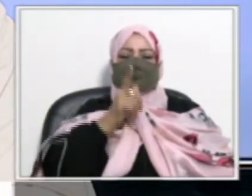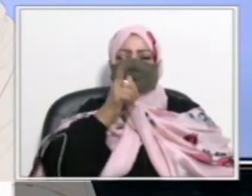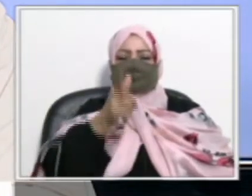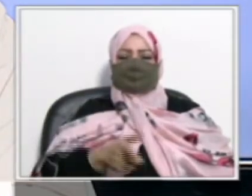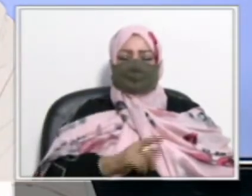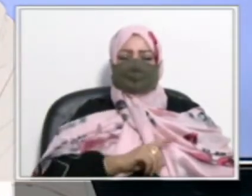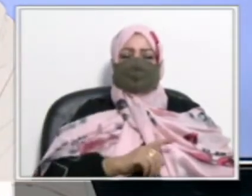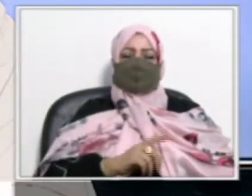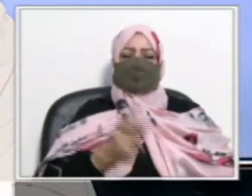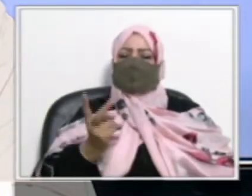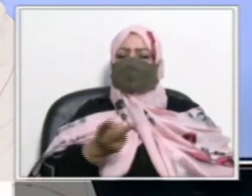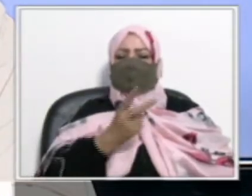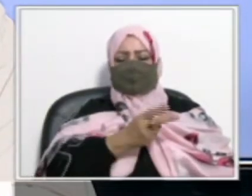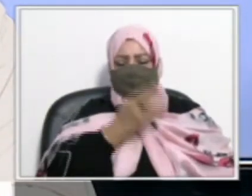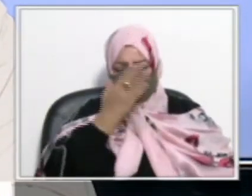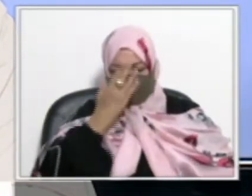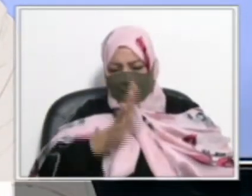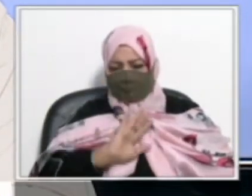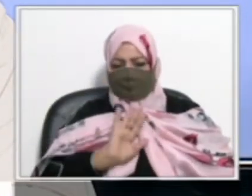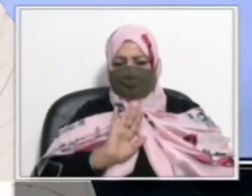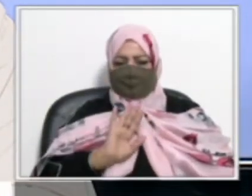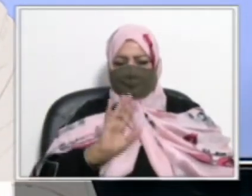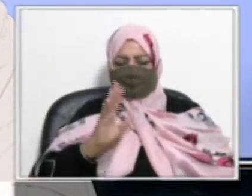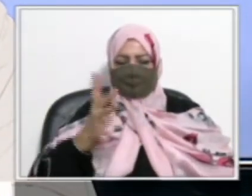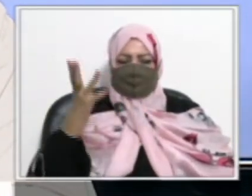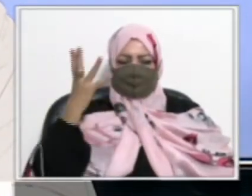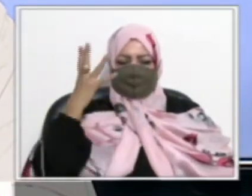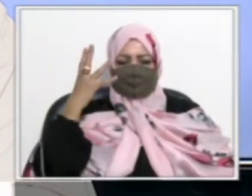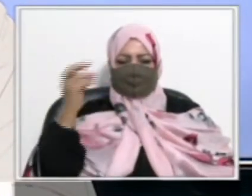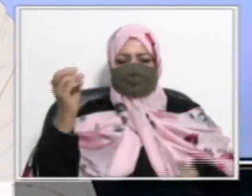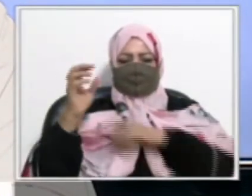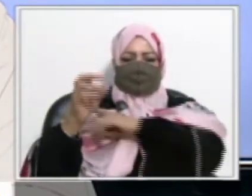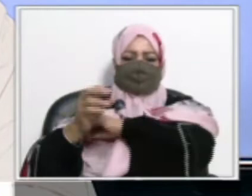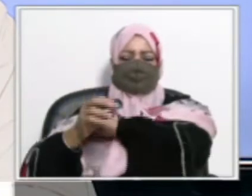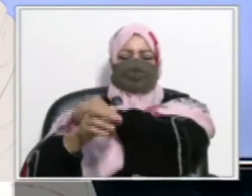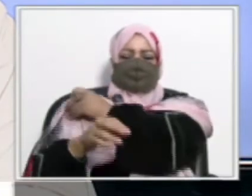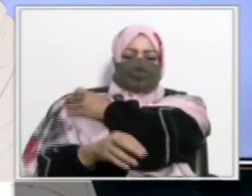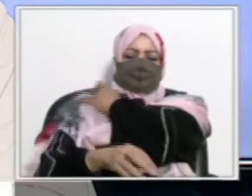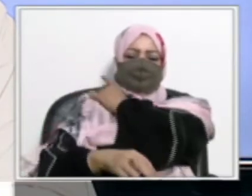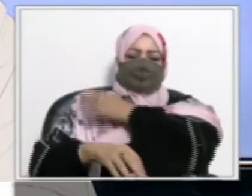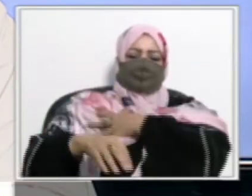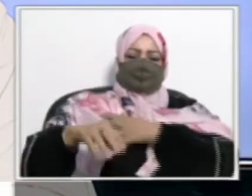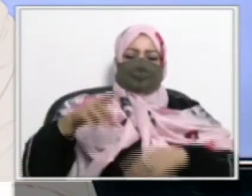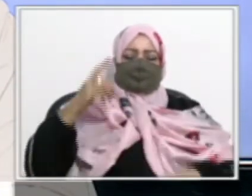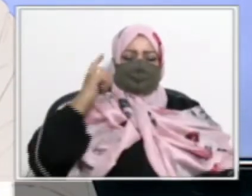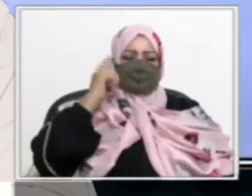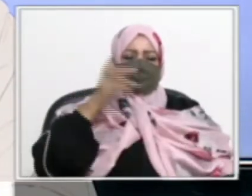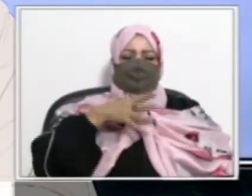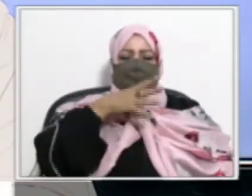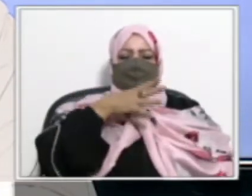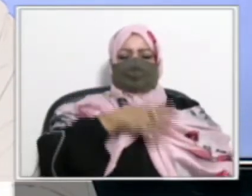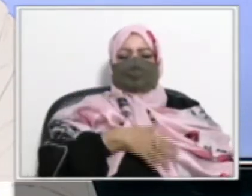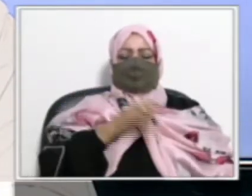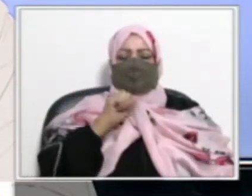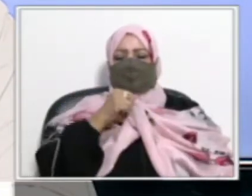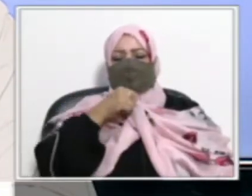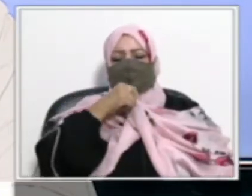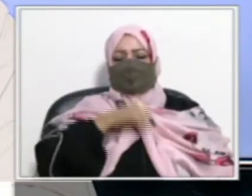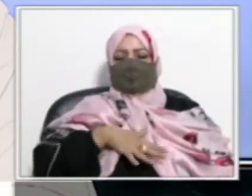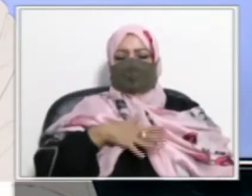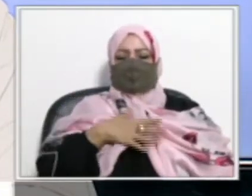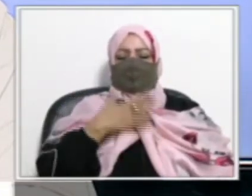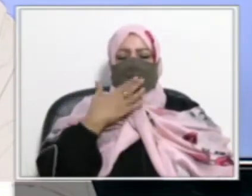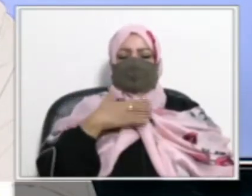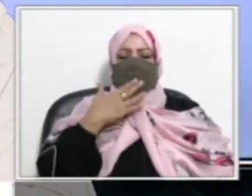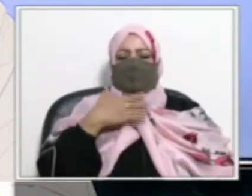يعني حصل له سهو فيها، حتى نعلم أن المقصود بإصلاح السجود يكون خاص بالفريضة أم بالنافلة